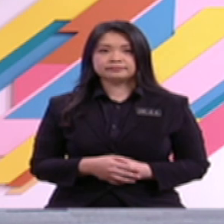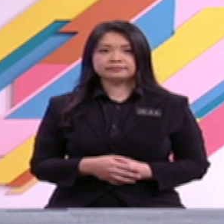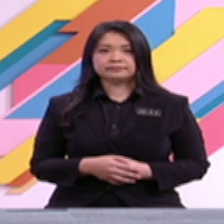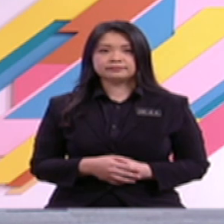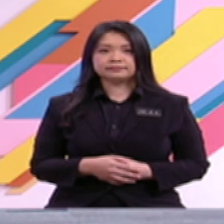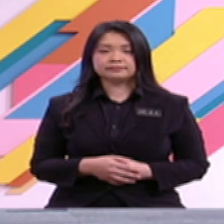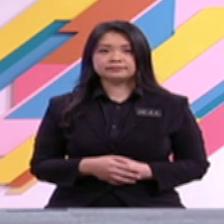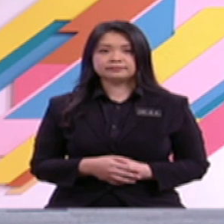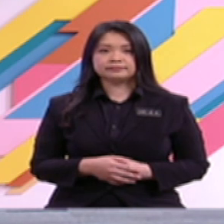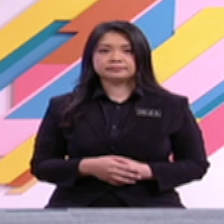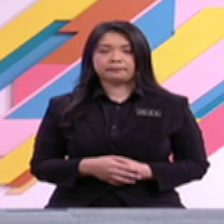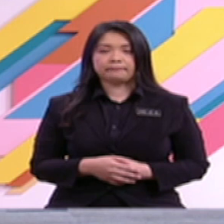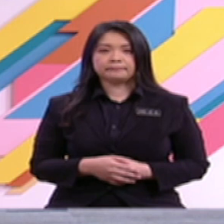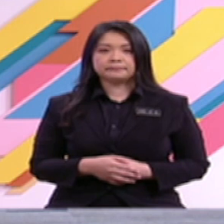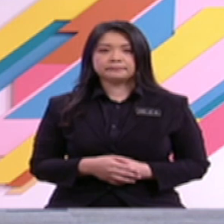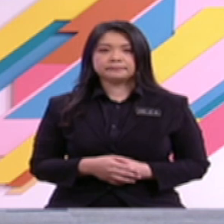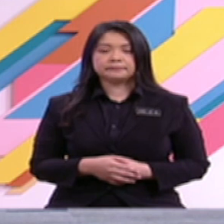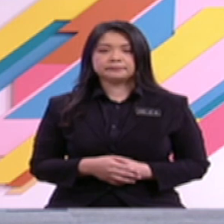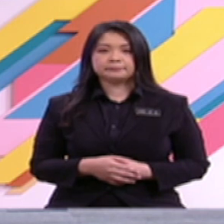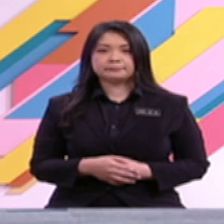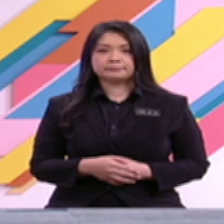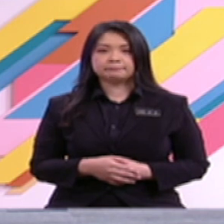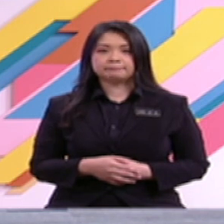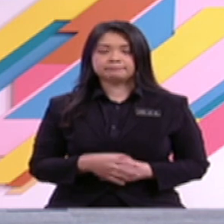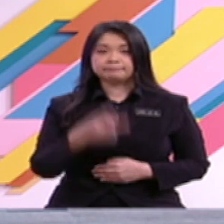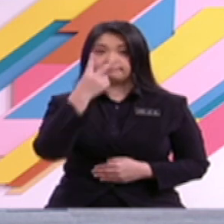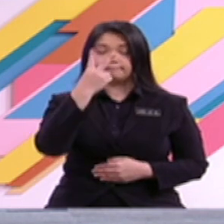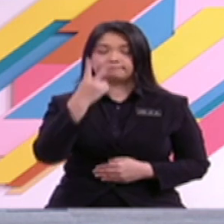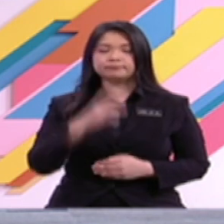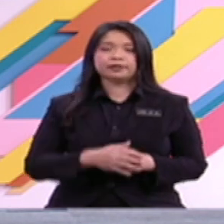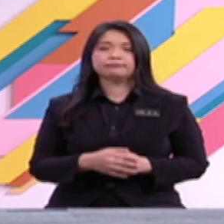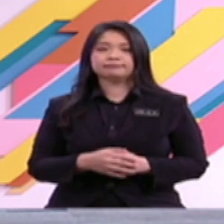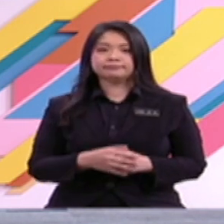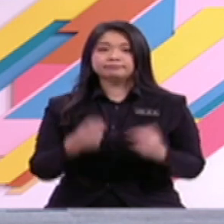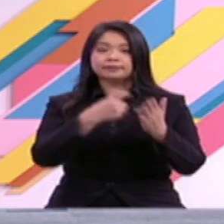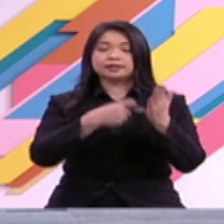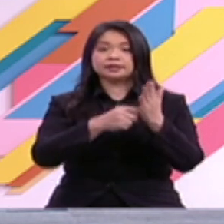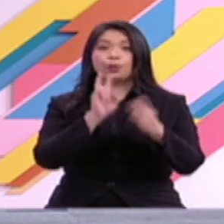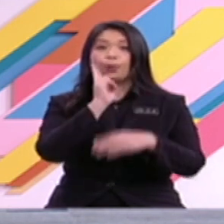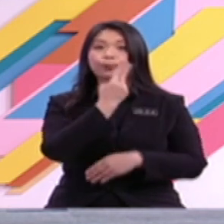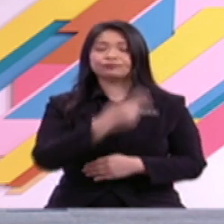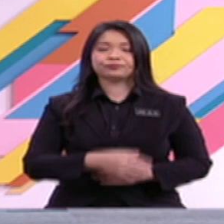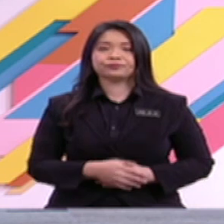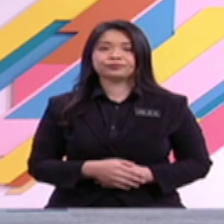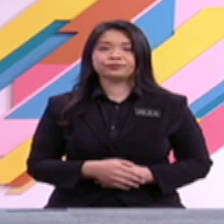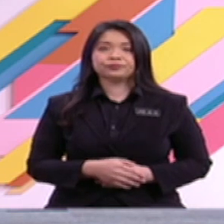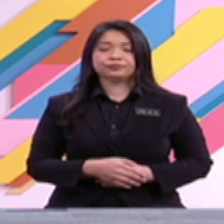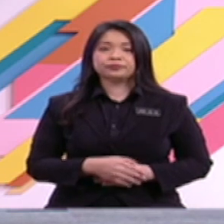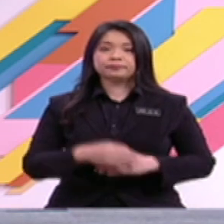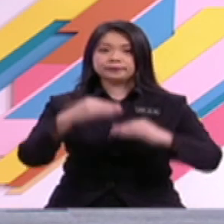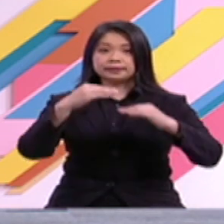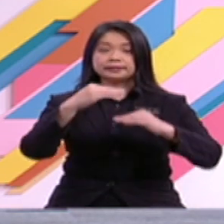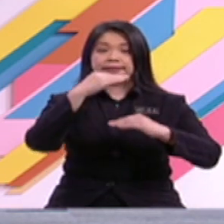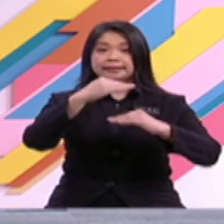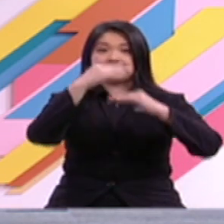dijaga umum apa jadi segitu ketika gemuk HAM syuting kaga